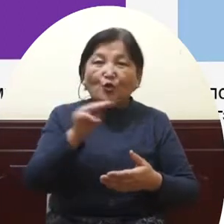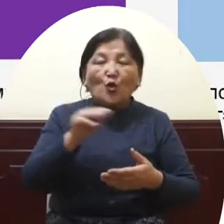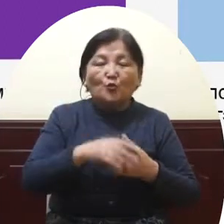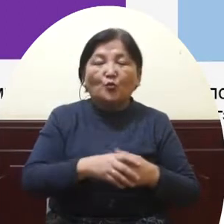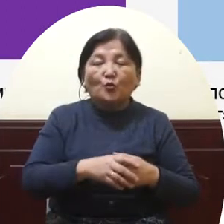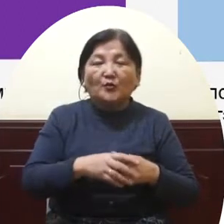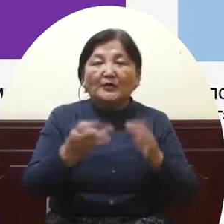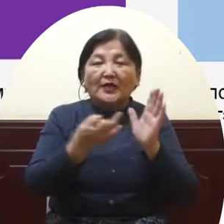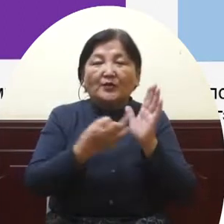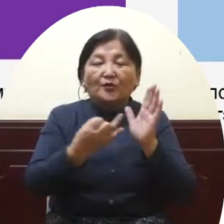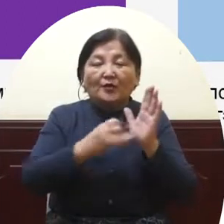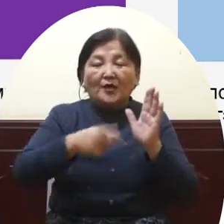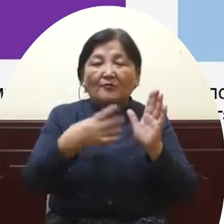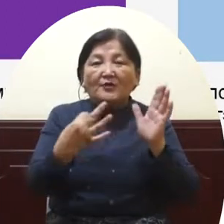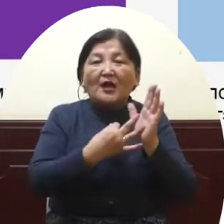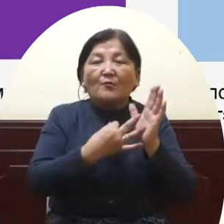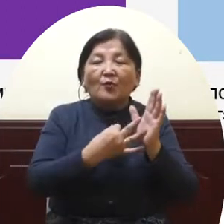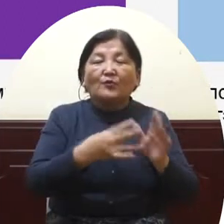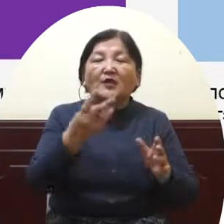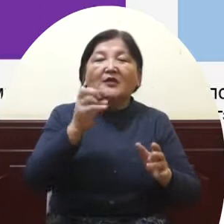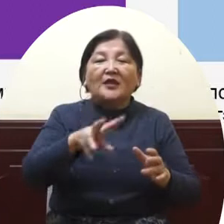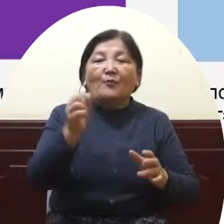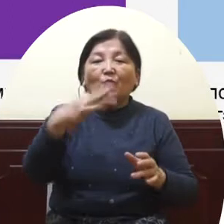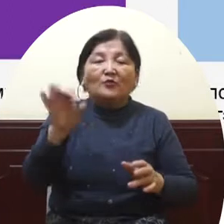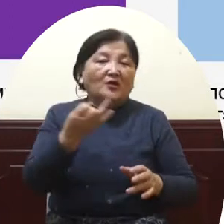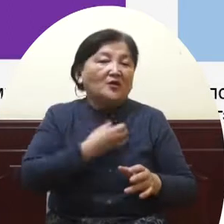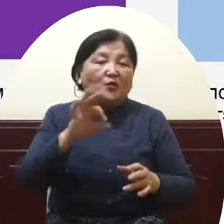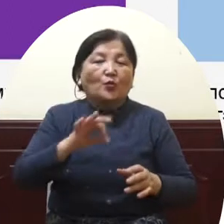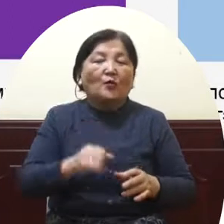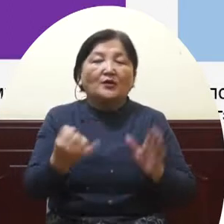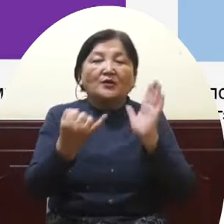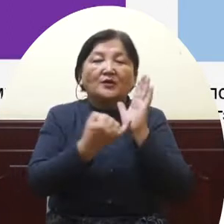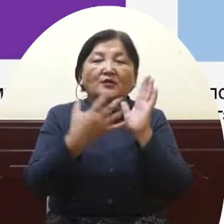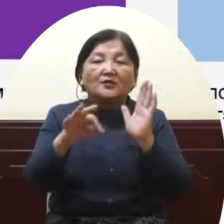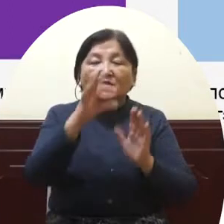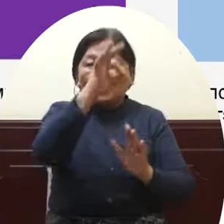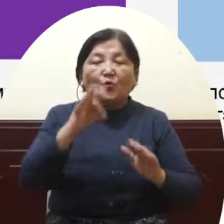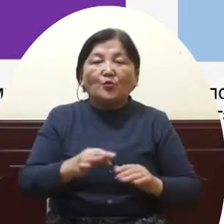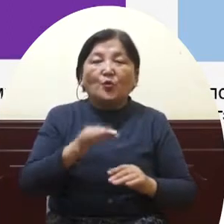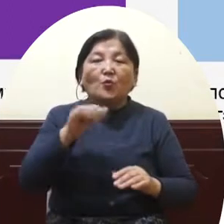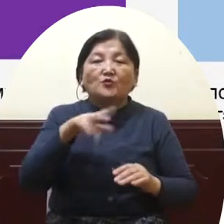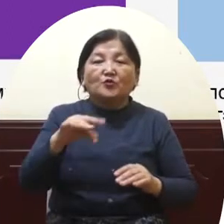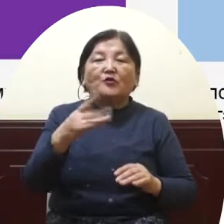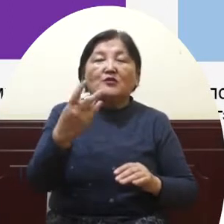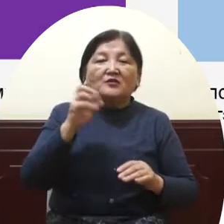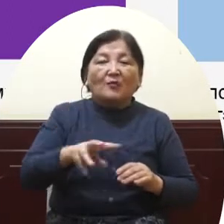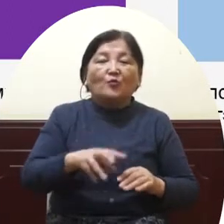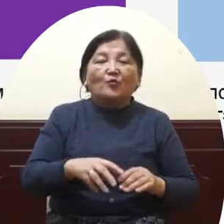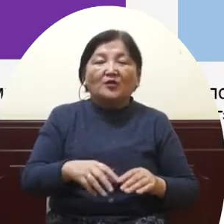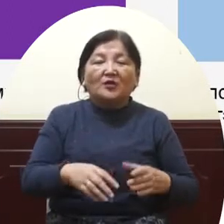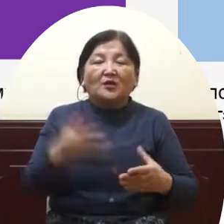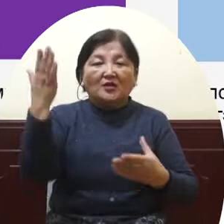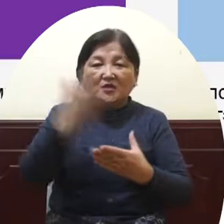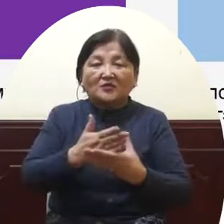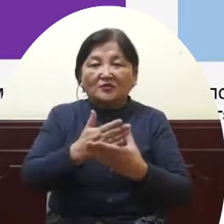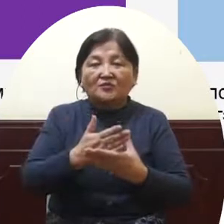72.77% нь улс төрийн намууд итгэхгүй байна. 60% нь улс төрийн намуудын нөлөөллийг хязгаарлсан ерөнхийлөгчийн